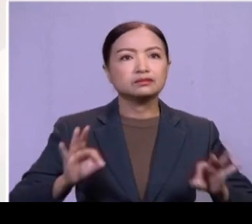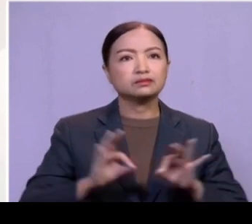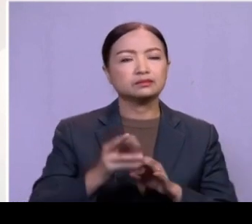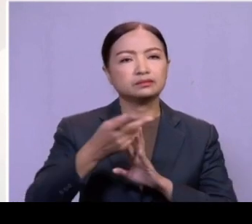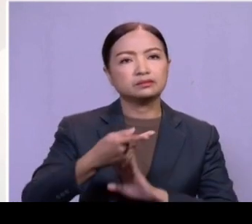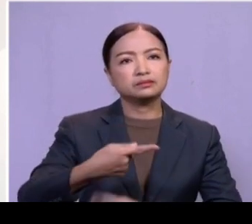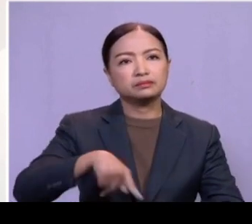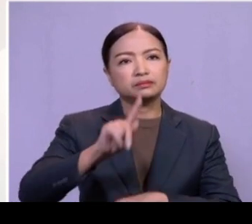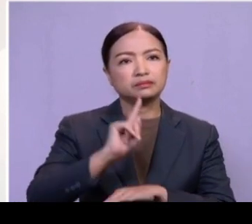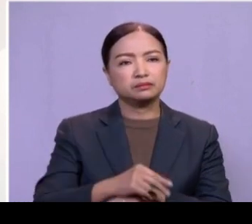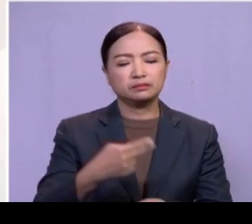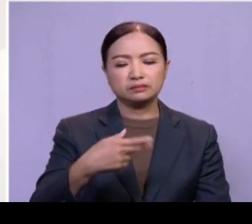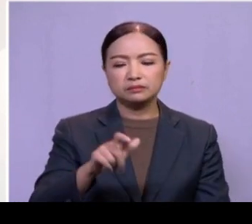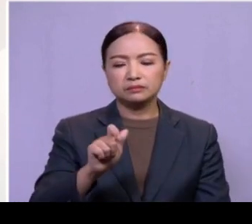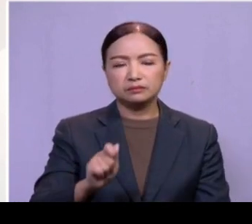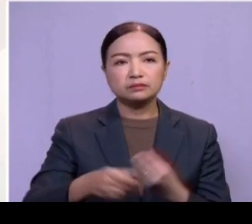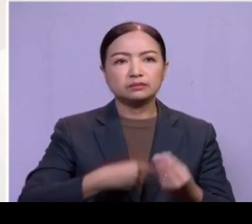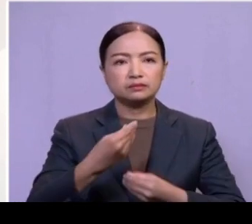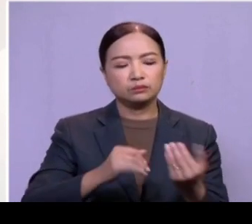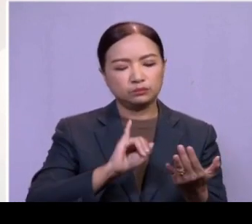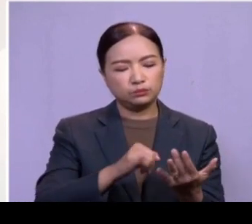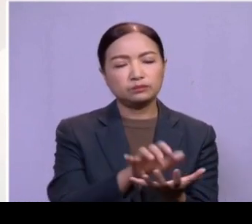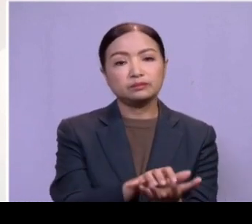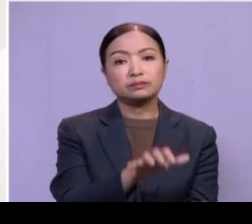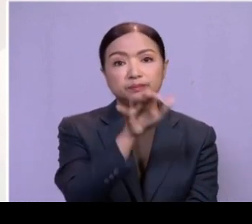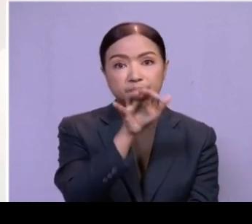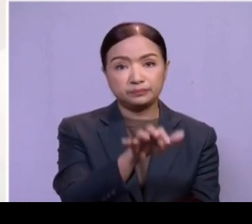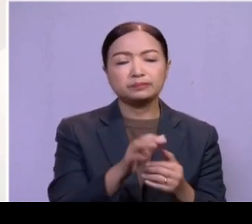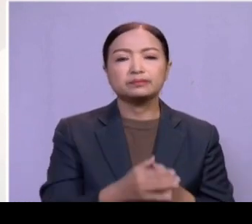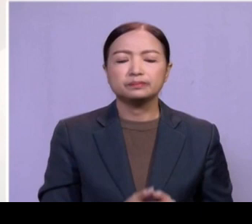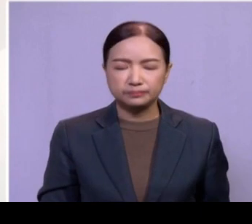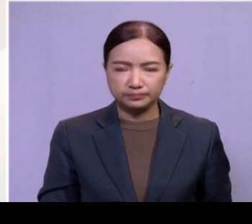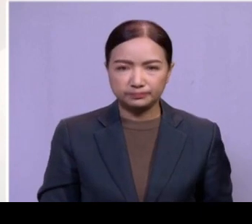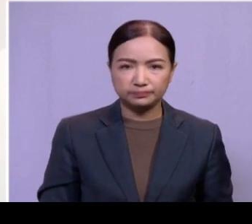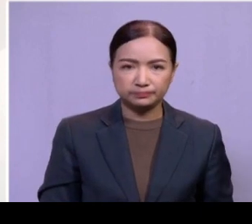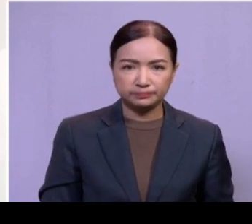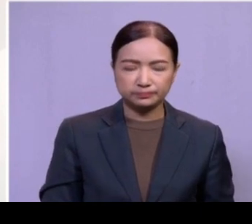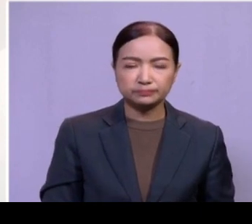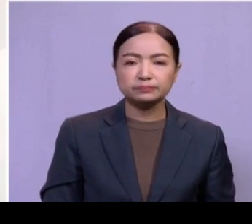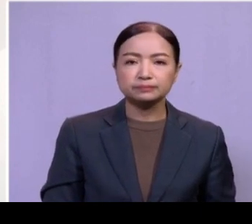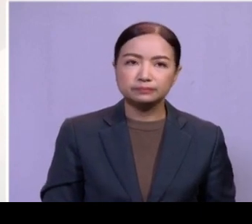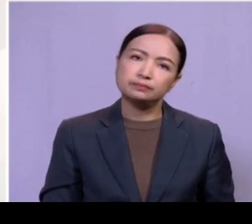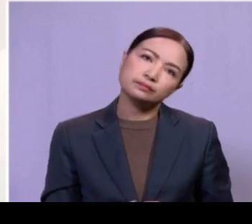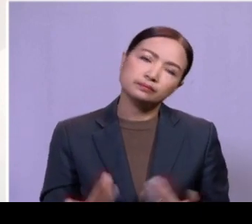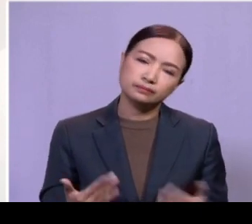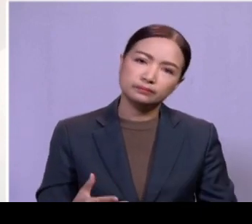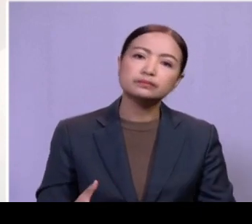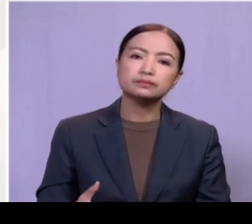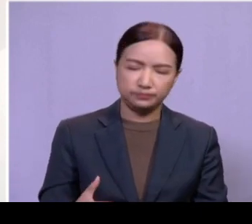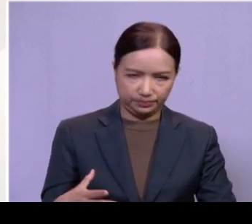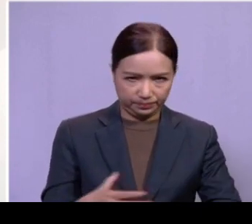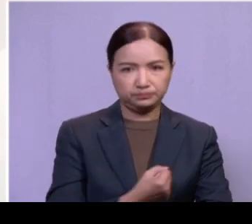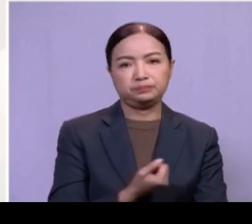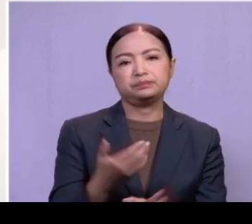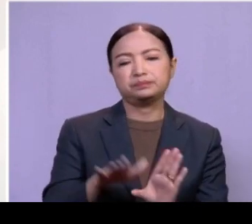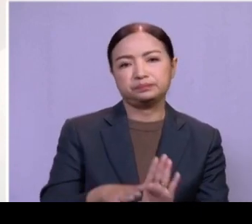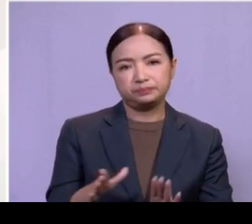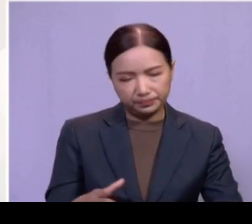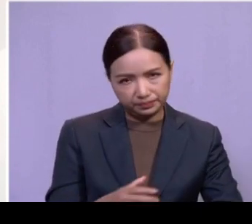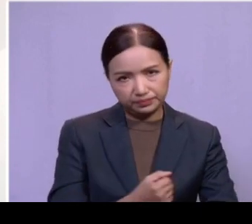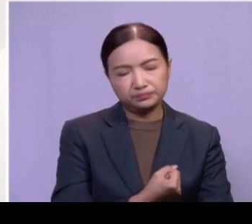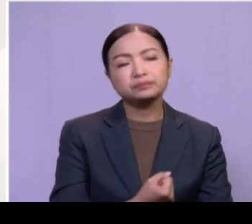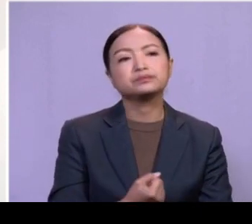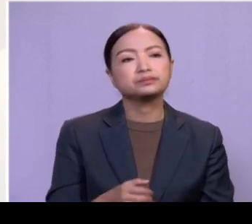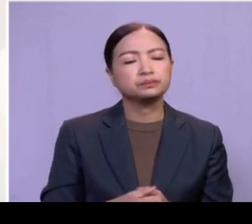ประธานหอการค้าจังหวัดสมุทรปราการแล้วก็มีเรื่องของการเล่นการเมืองท้องถิ่นนะครับลงสมัคร